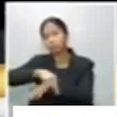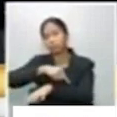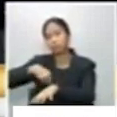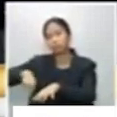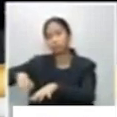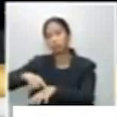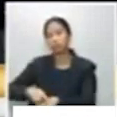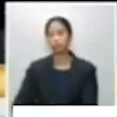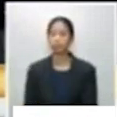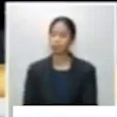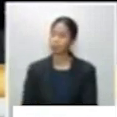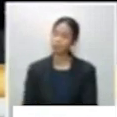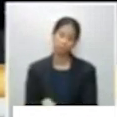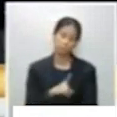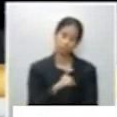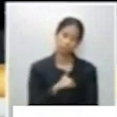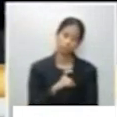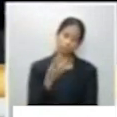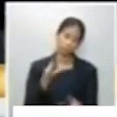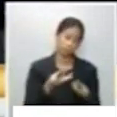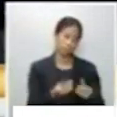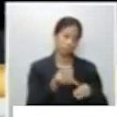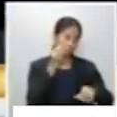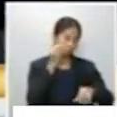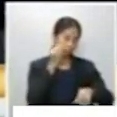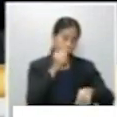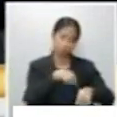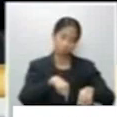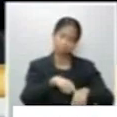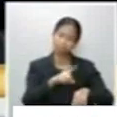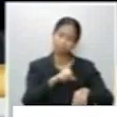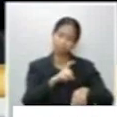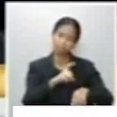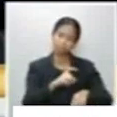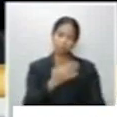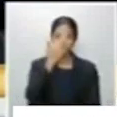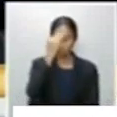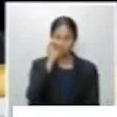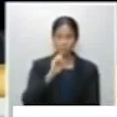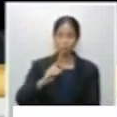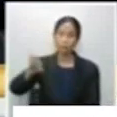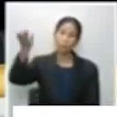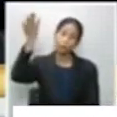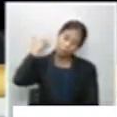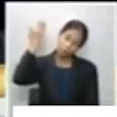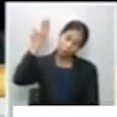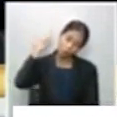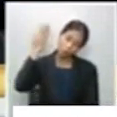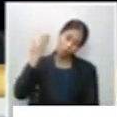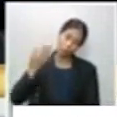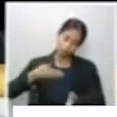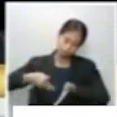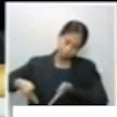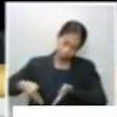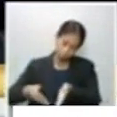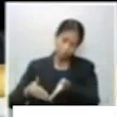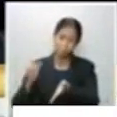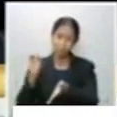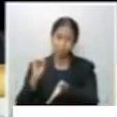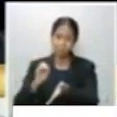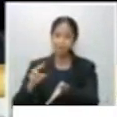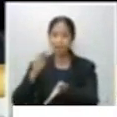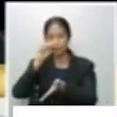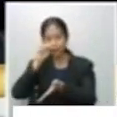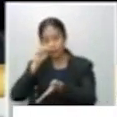วันนี้เพราะในสมัยก่อนไม่มีชลประทานไม่มีประตูน้ำเวลาน้ำหลากม